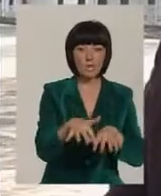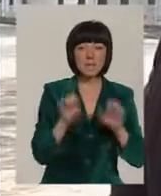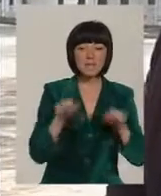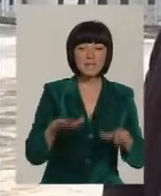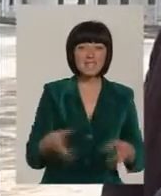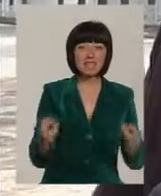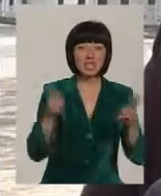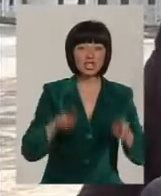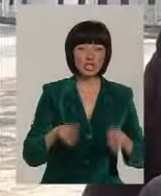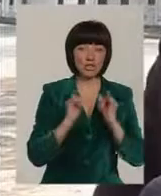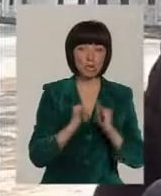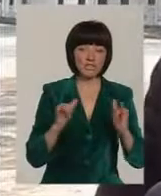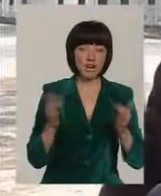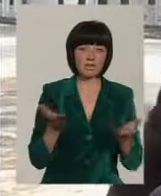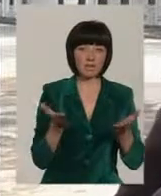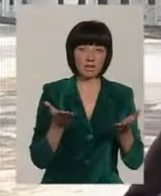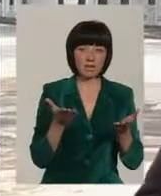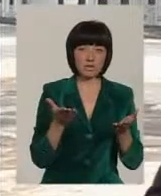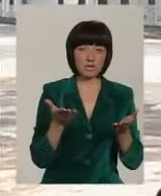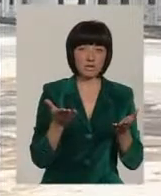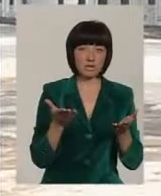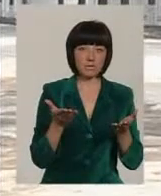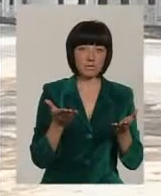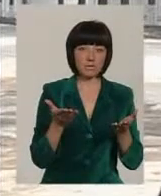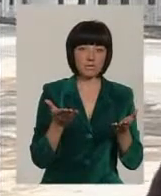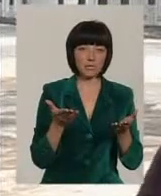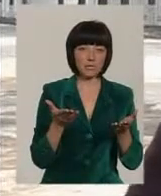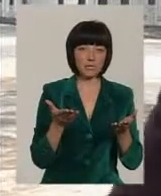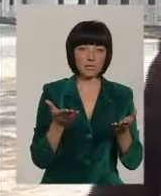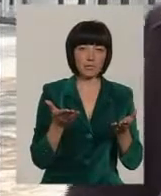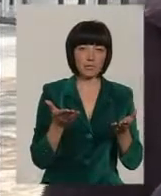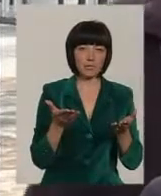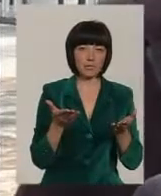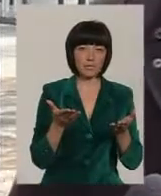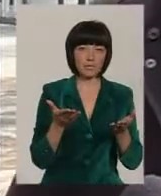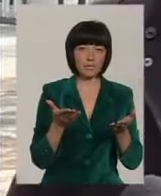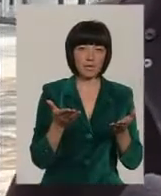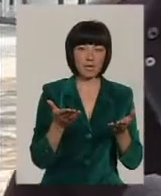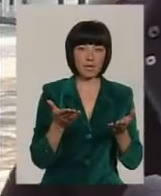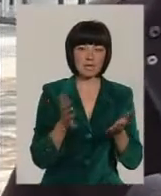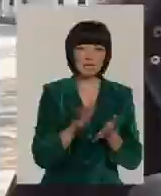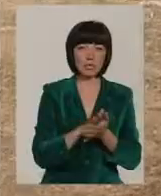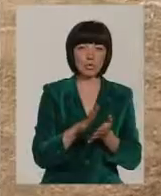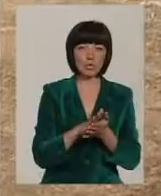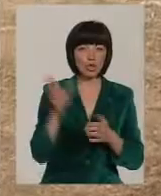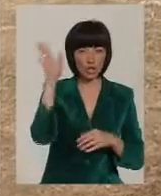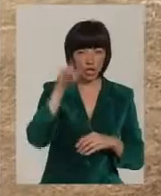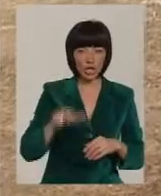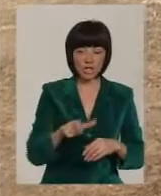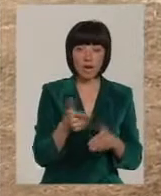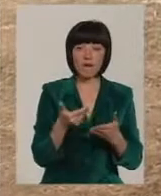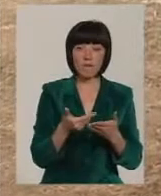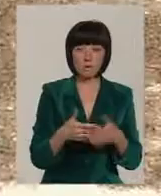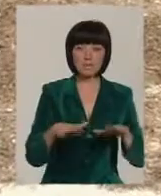могли розвиватися рештки, які можуть забруднити річку. А ось